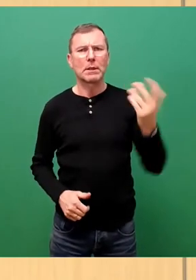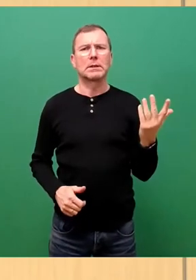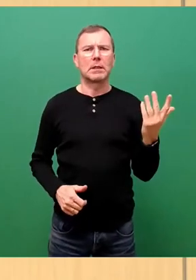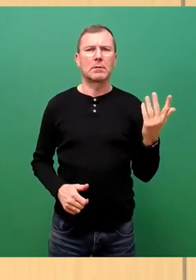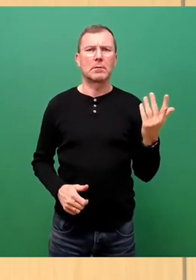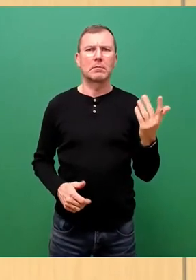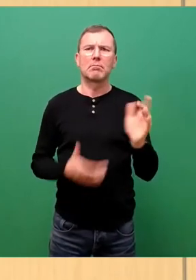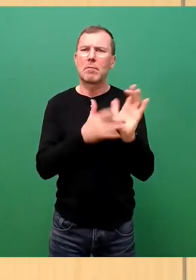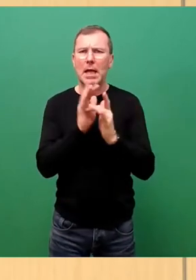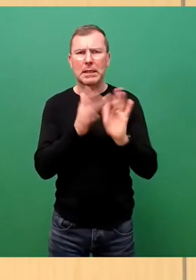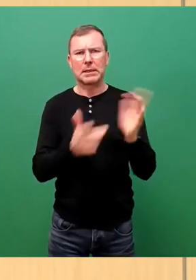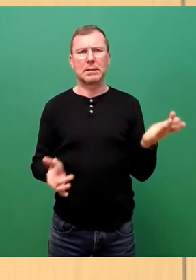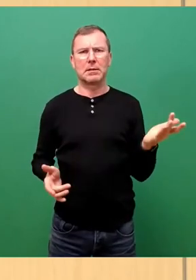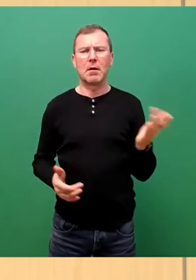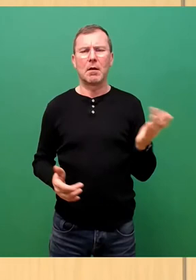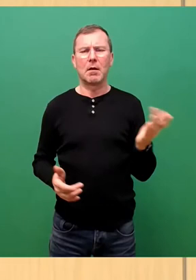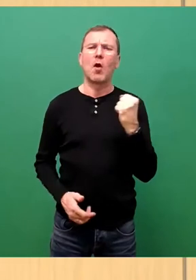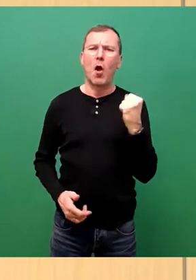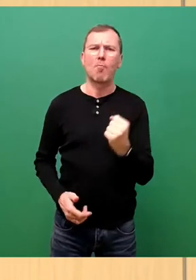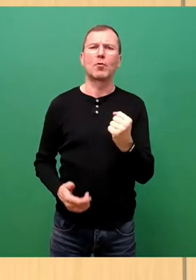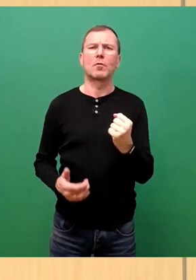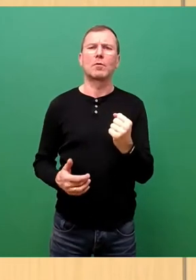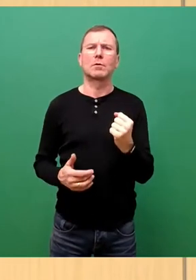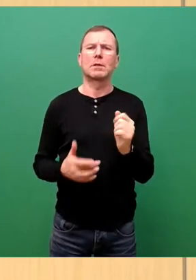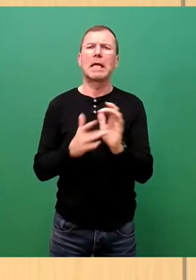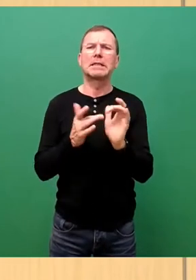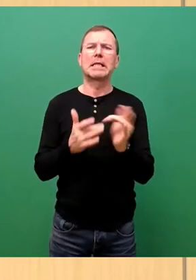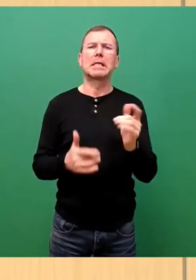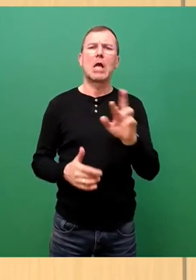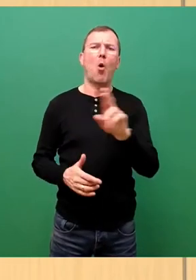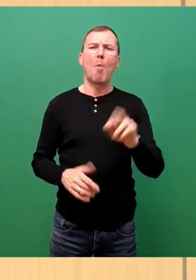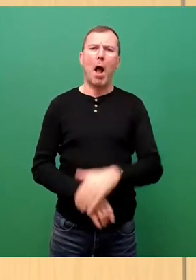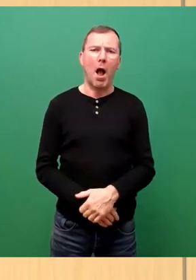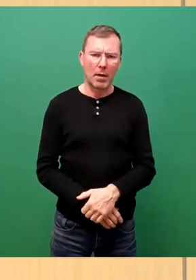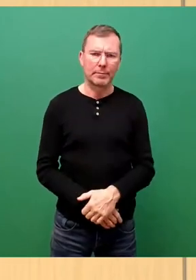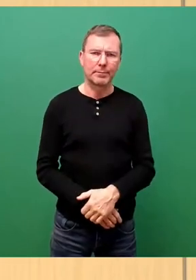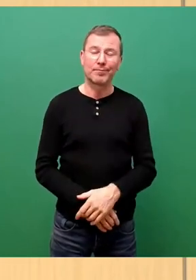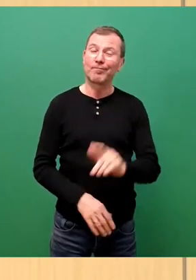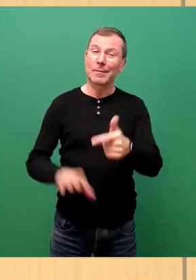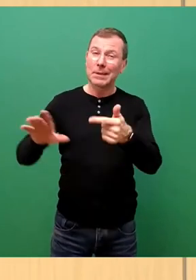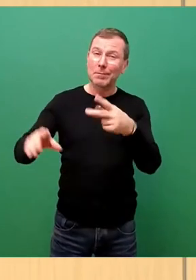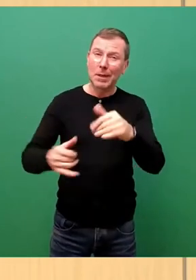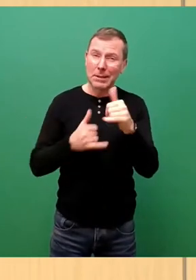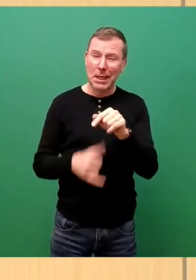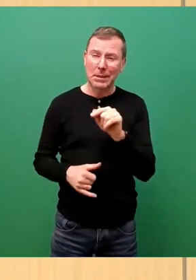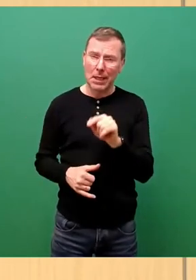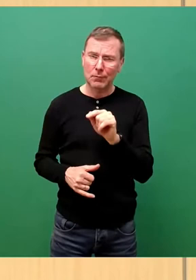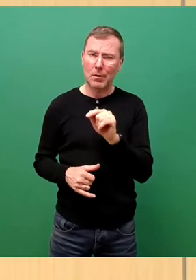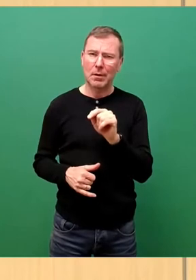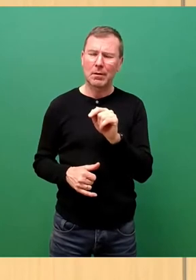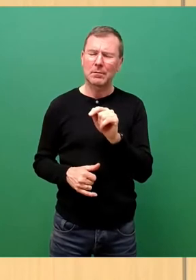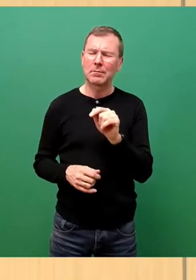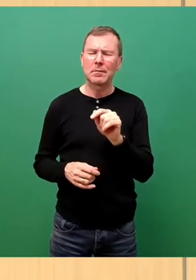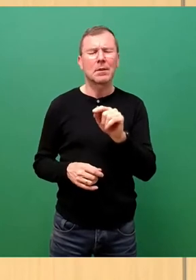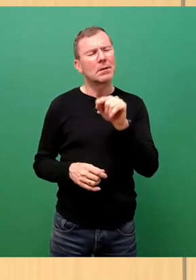Christen, für die Ermordung von Sinti und Roma. Der 27. Januar steht für den